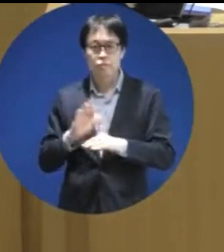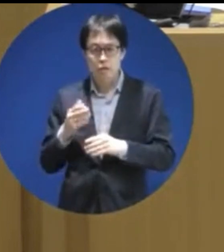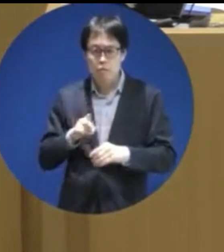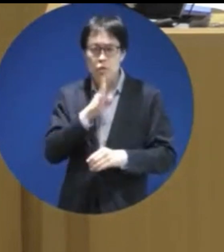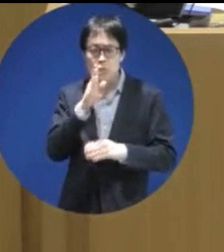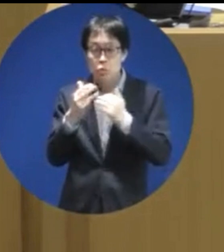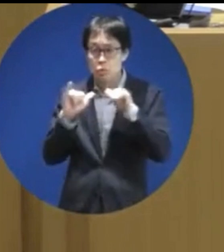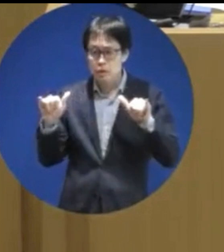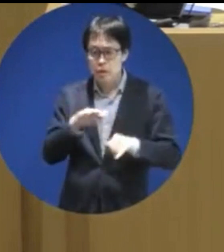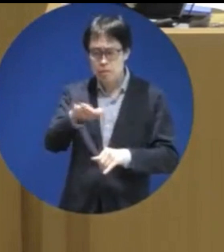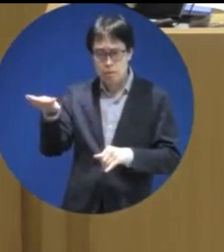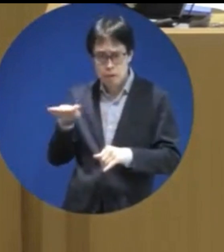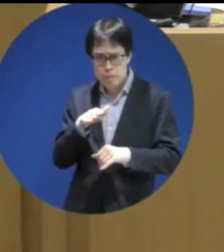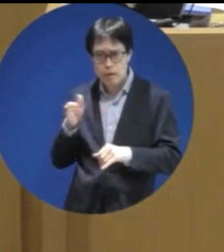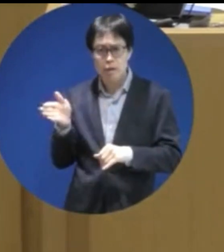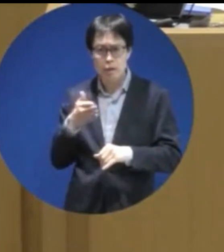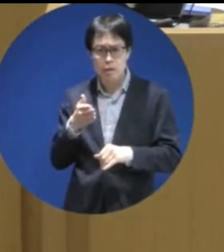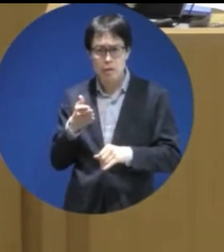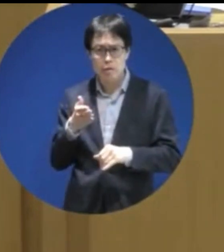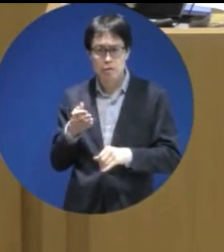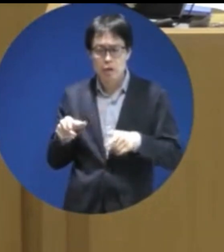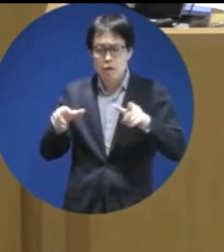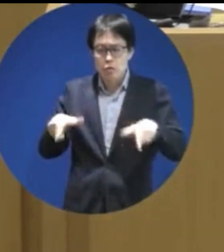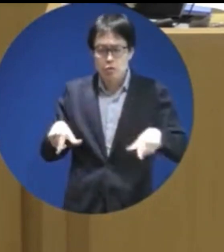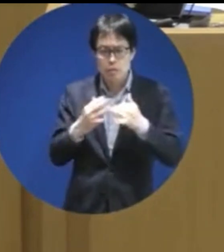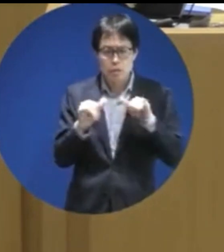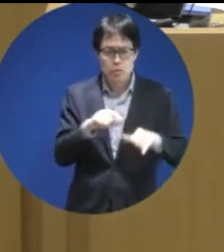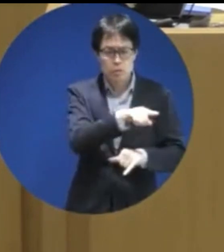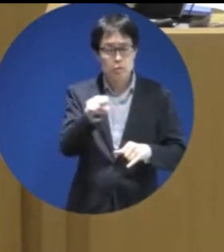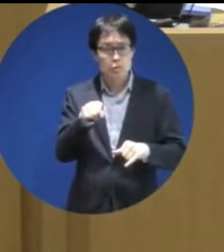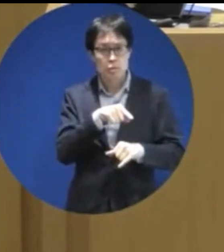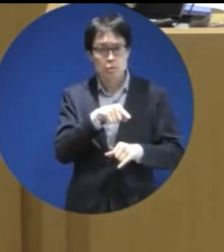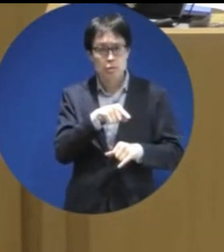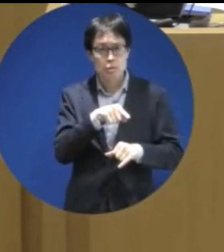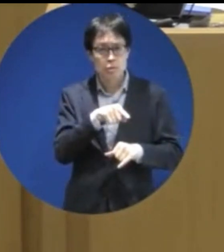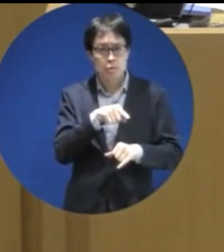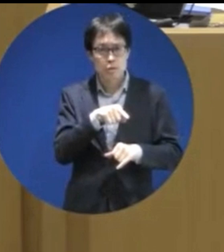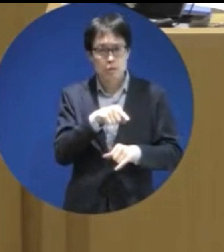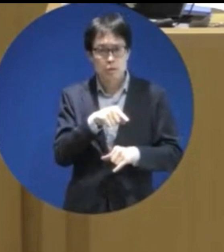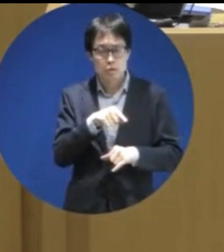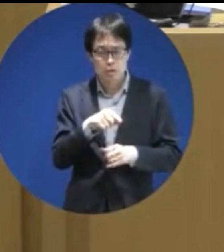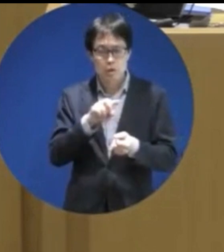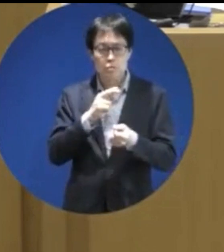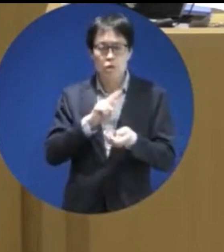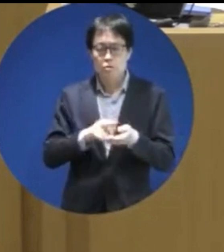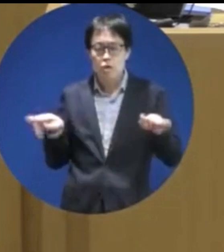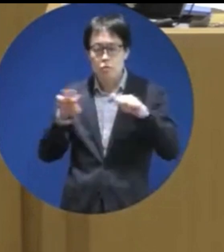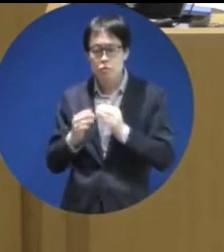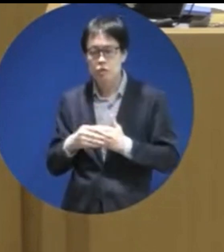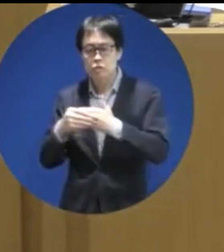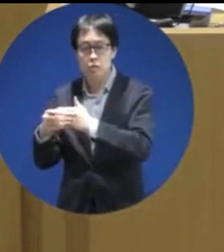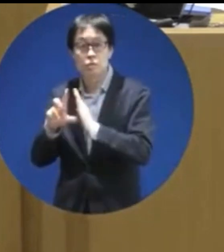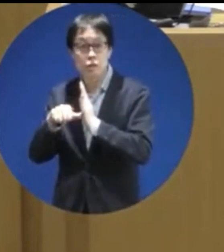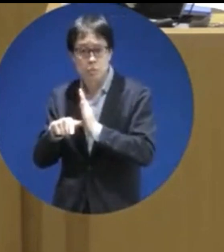事者の方からは、前回その車椅子の方を歯科医院にお連れした際にも思ったのですが、